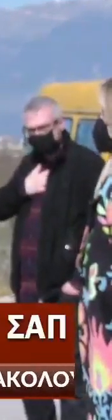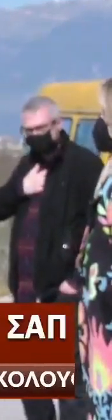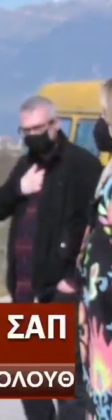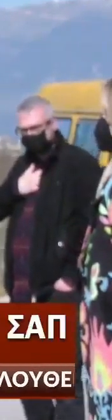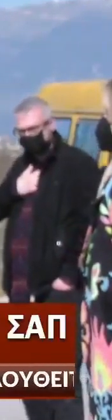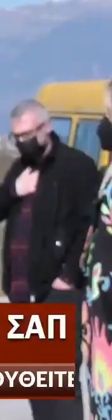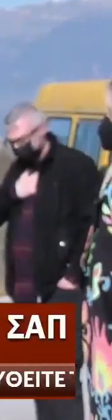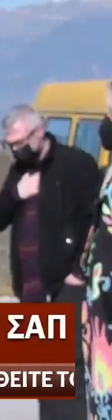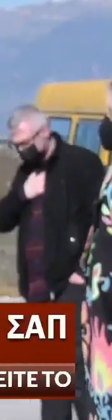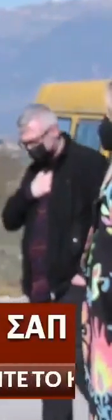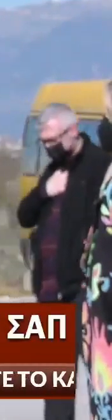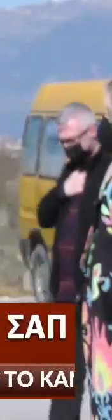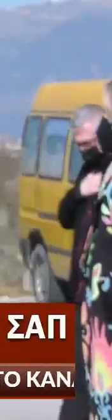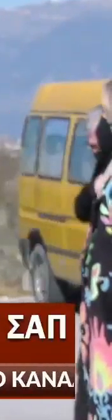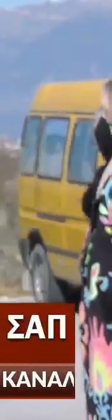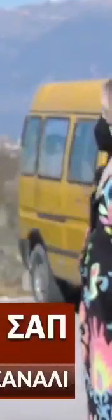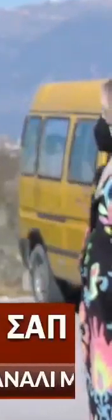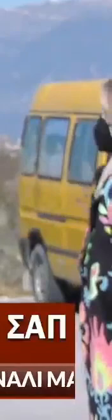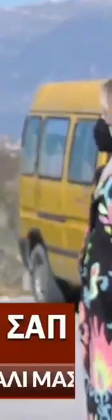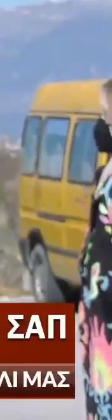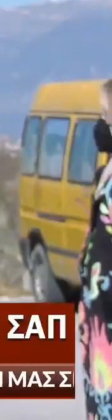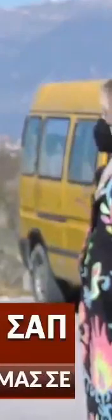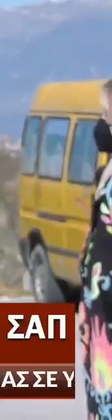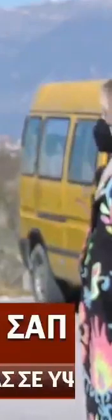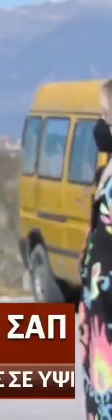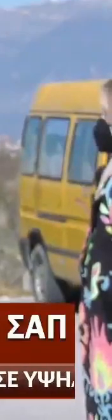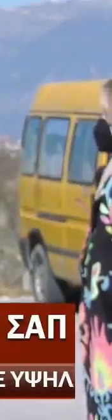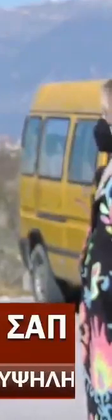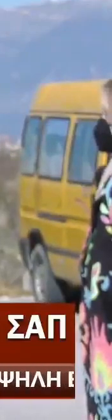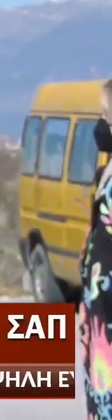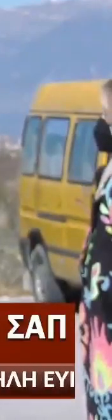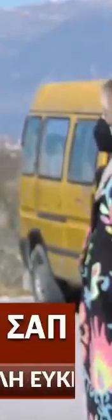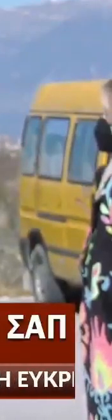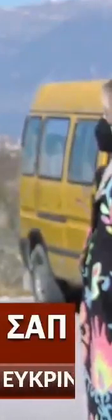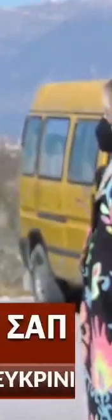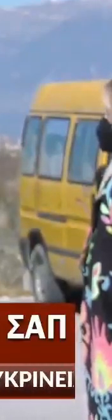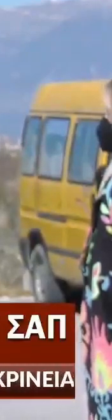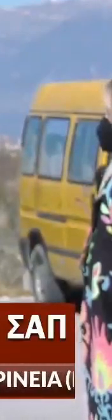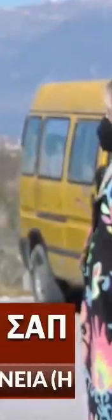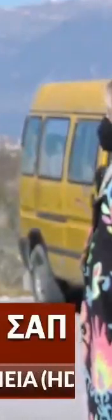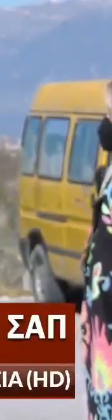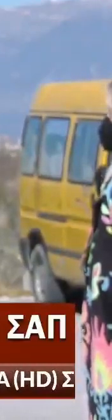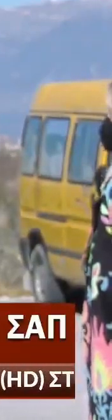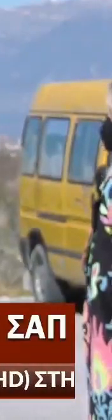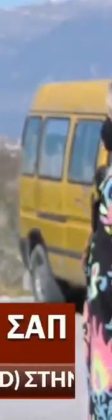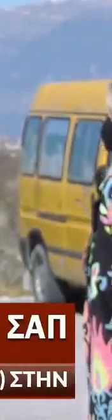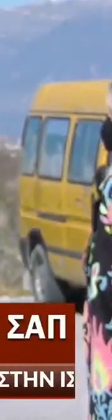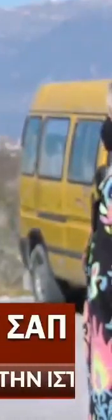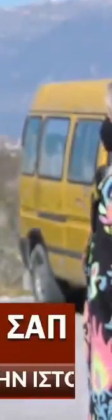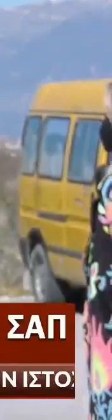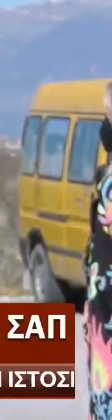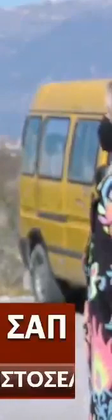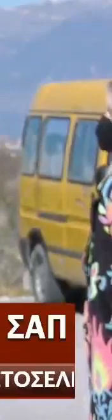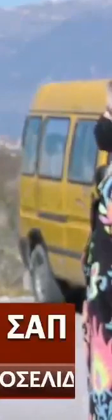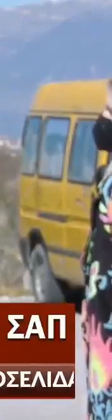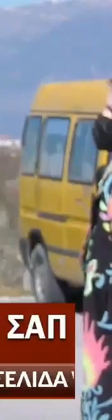μια ότι σε 2 μήνες είναι η ηλεκτροδότηση και την άλλη από το άσυλο Ανιάτων να λέει ότι σε 2 μήνες τα έργα